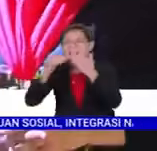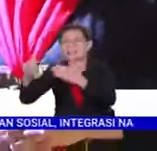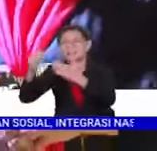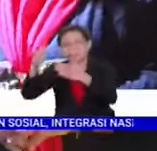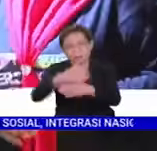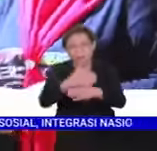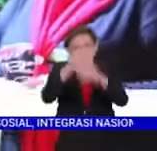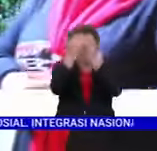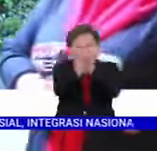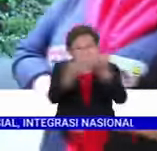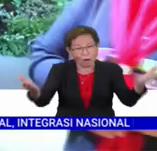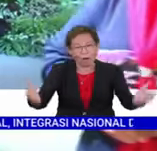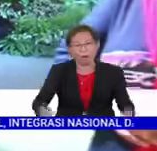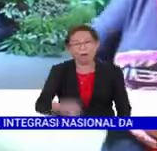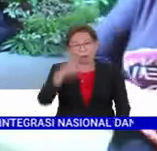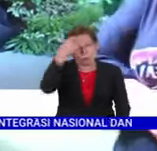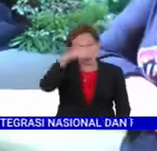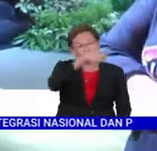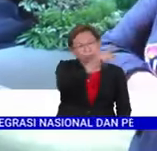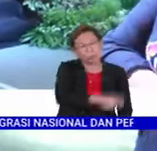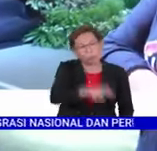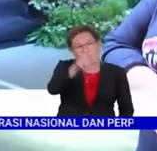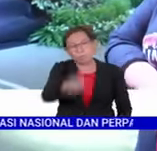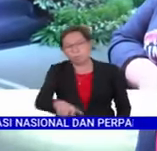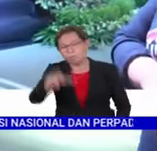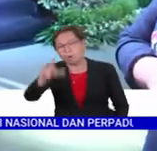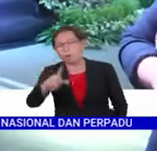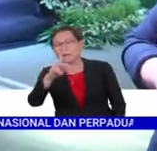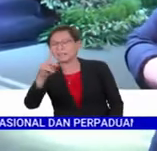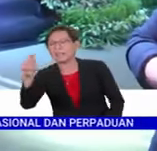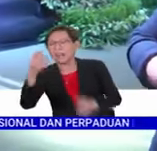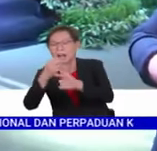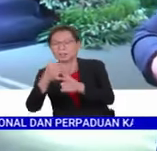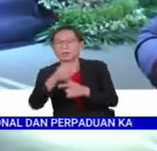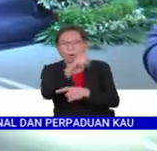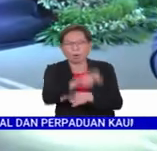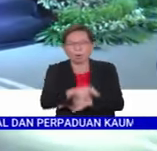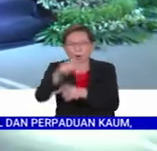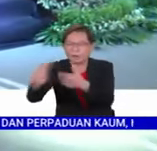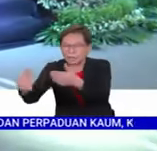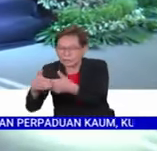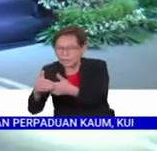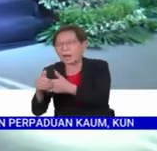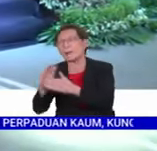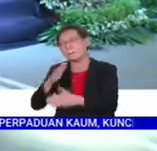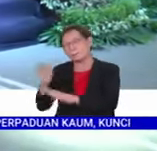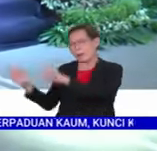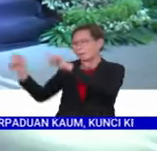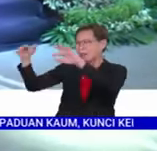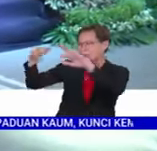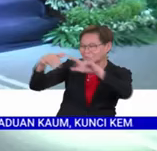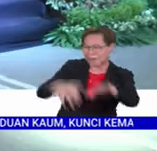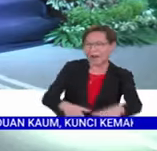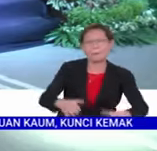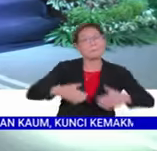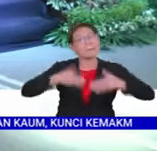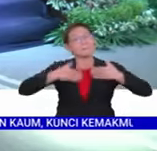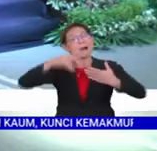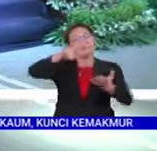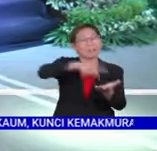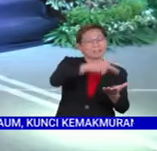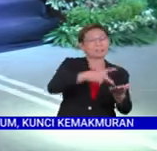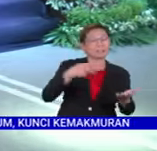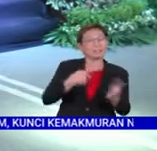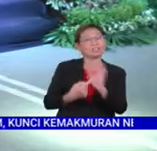Baik, masih ada masa lagi untuk orang-orang Kota Tinggi ataupun orang-orang berdekatan daerah ini datang meriahkan konsert yang kami bawakan